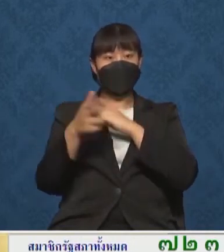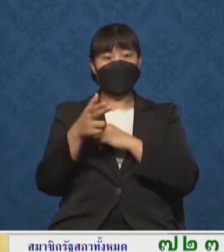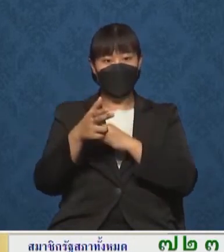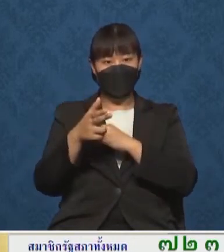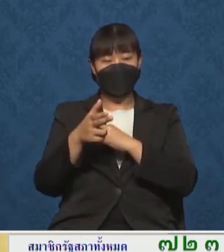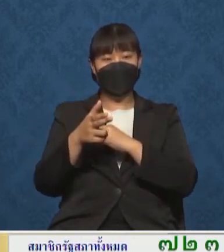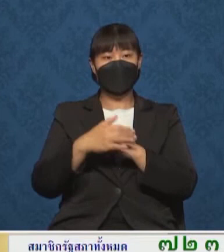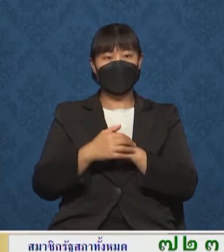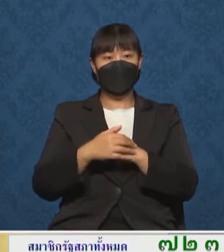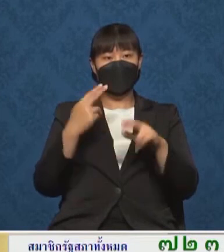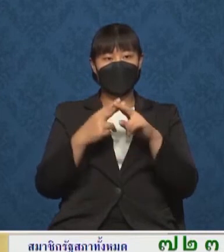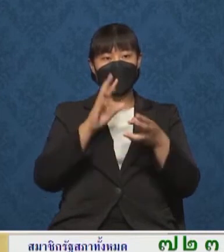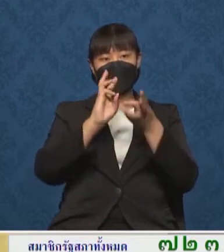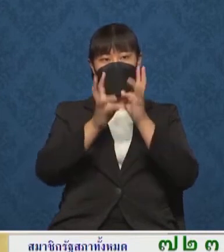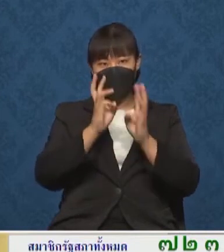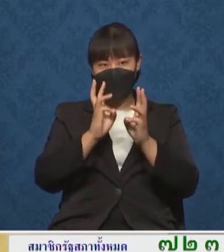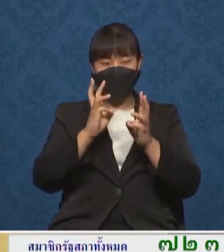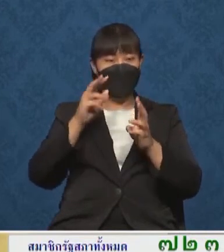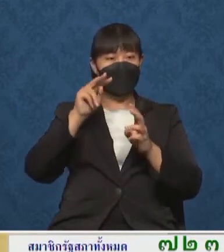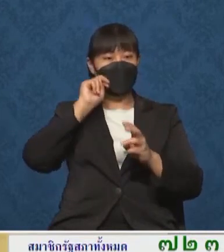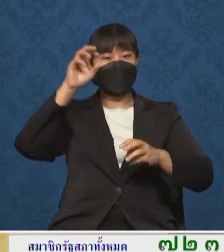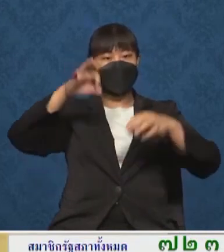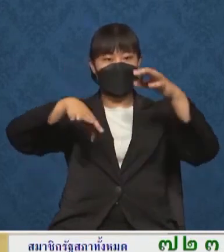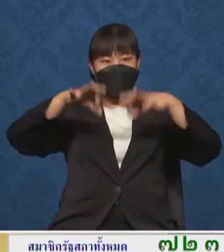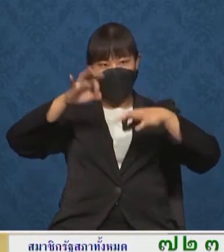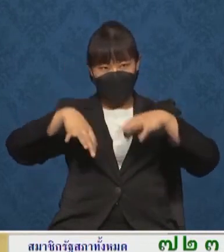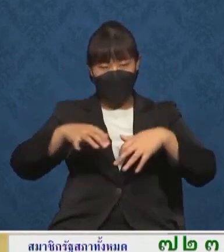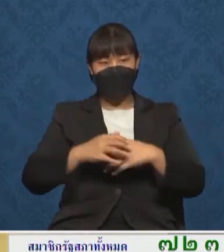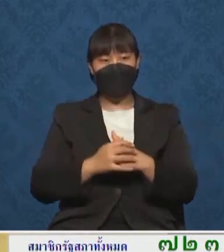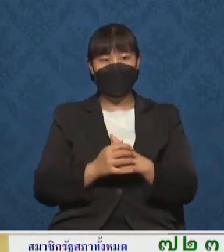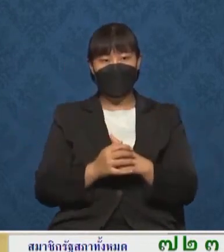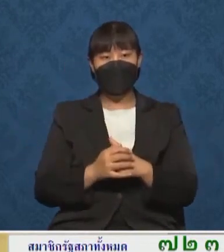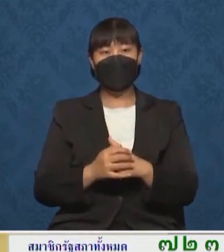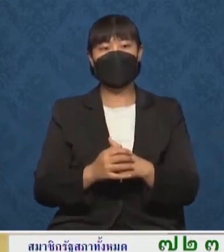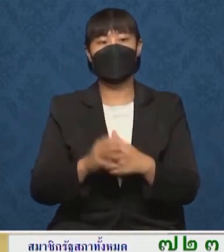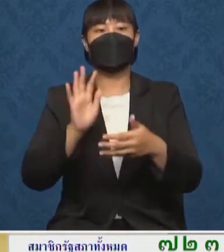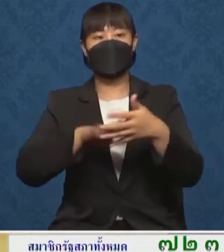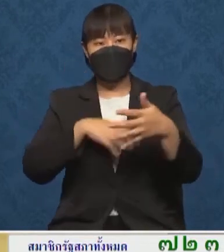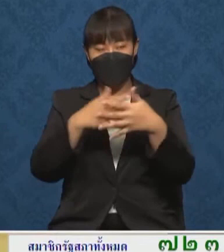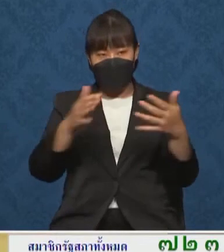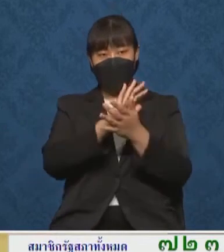ครับชื่อเรื่องฝุ่นหรือหยดน้ำเป็นหนึ่งในแผนการปฏิรูปประเทศหนึ่งในแผนงานปฏิรูปประเ